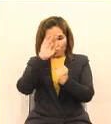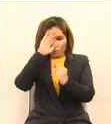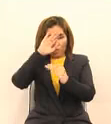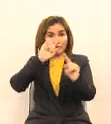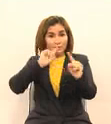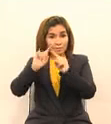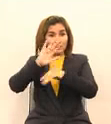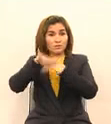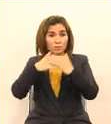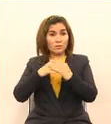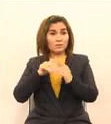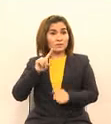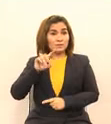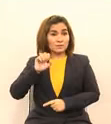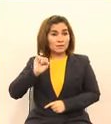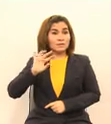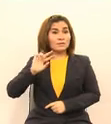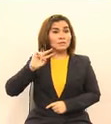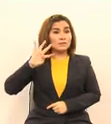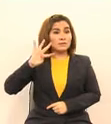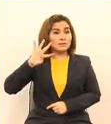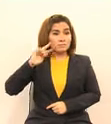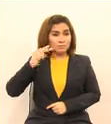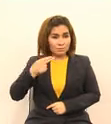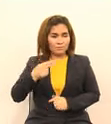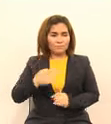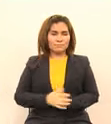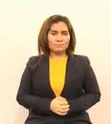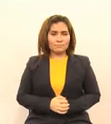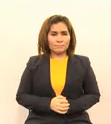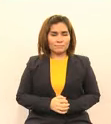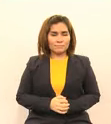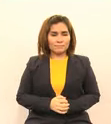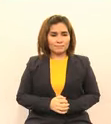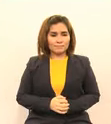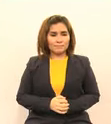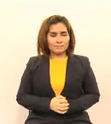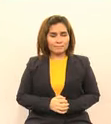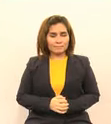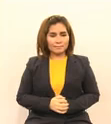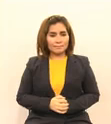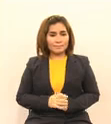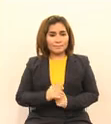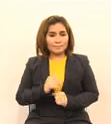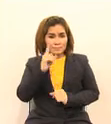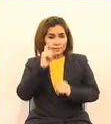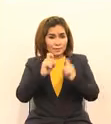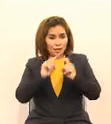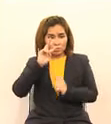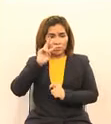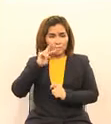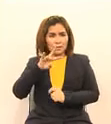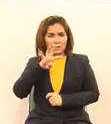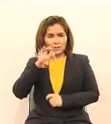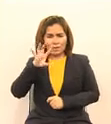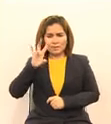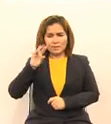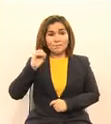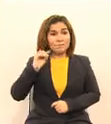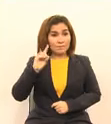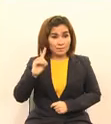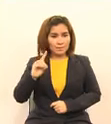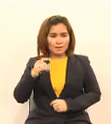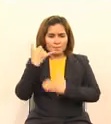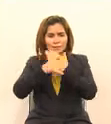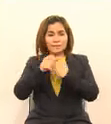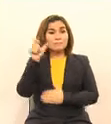าณ 141,000 นะฮะเสียชีวิตก็ 2,471 นะครับแต่อย่างไรก็ตามเนี่ยนะครับอิต